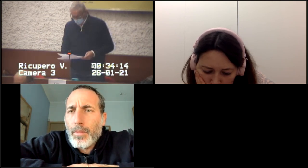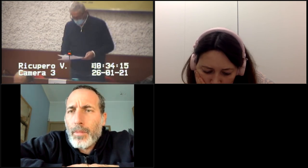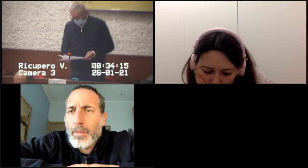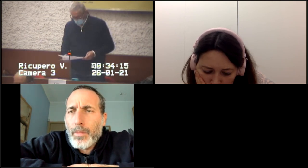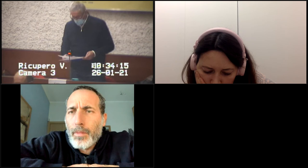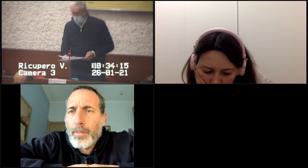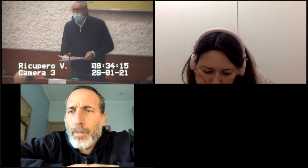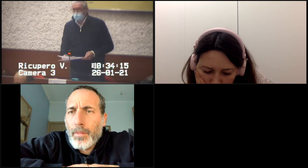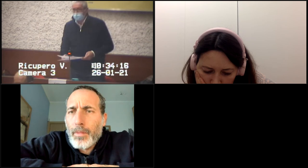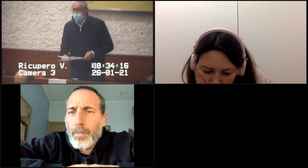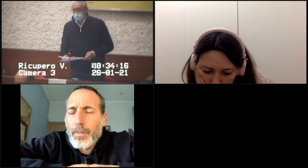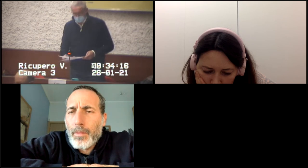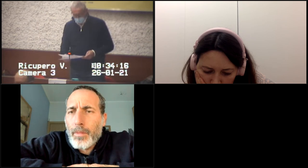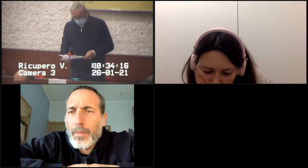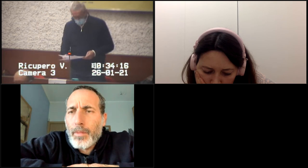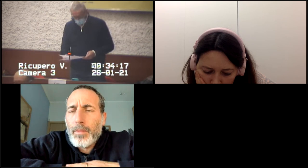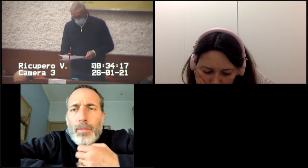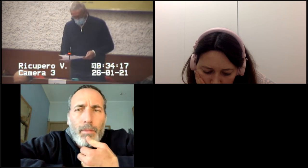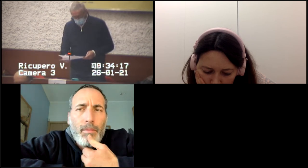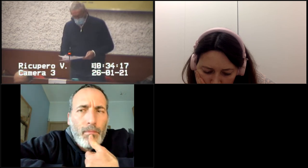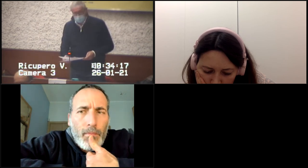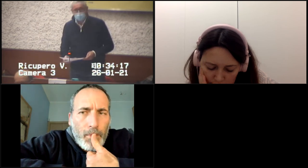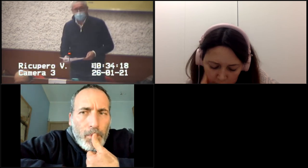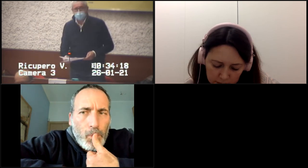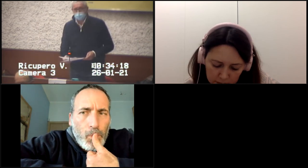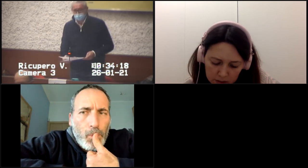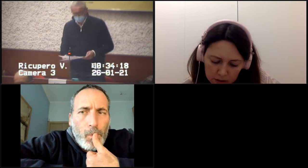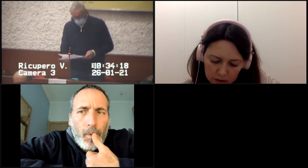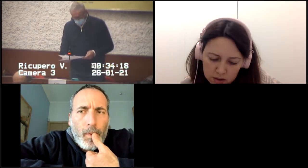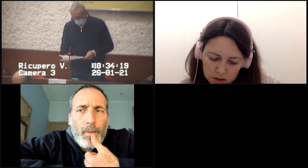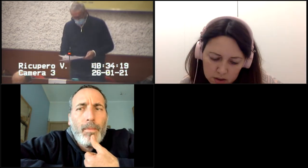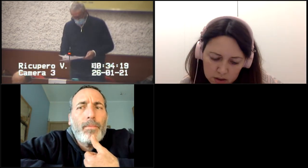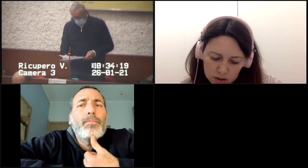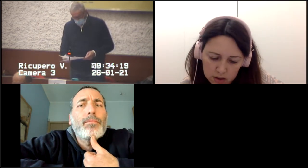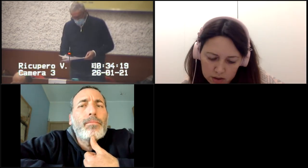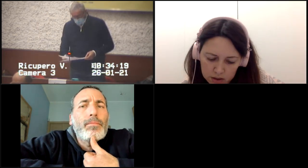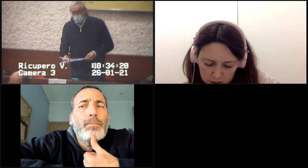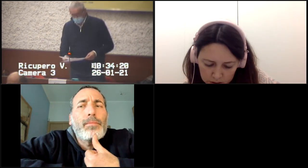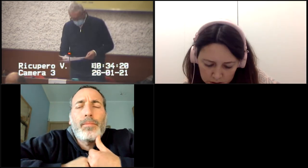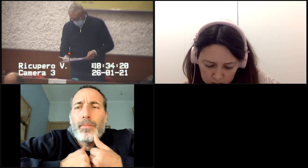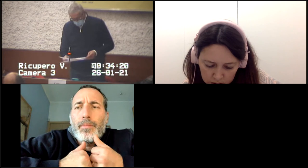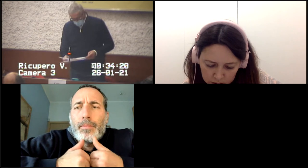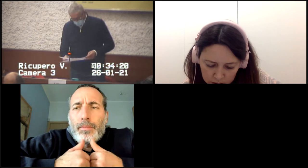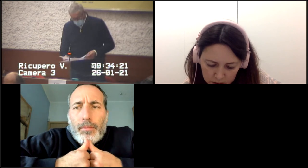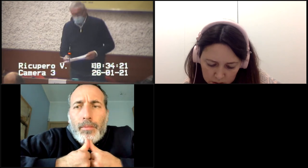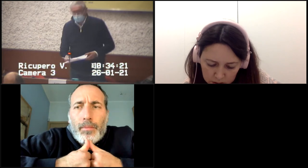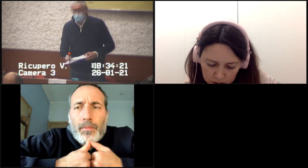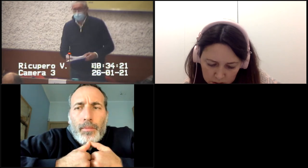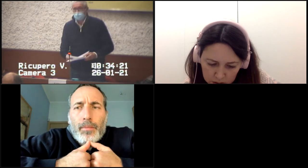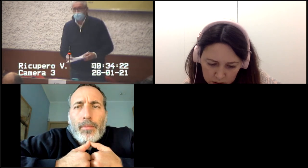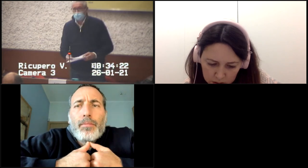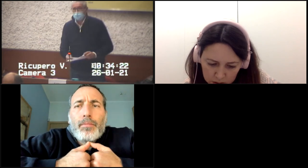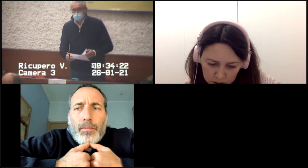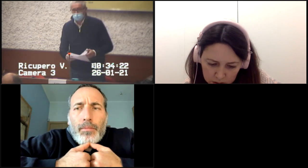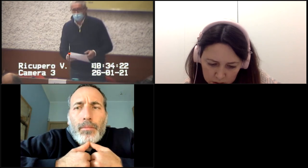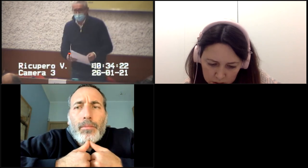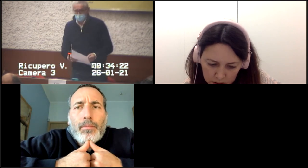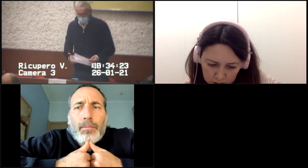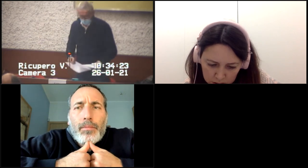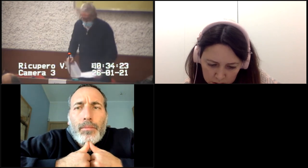politico, ma colpisce l'aspetto sociale e il cuore di tutti noi. Grazie a tutti, do ora la lettura